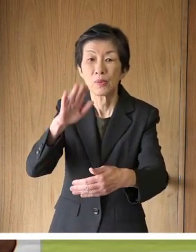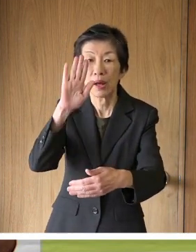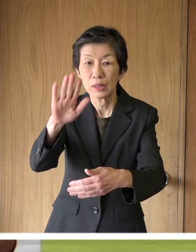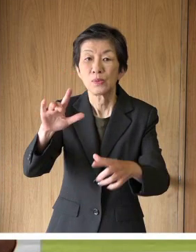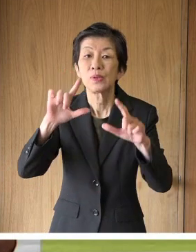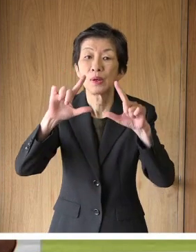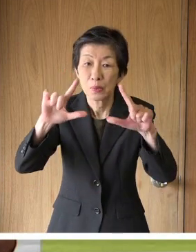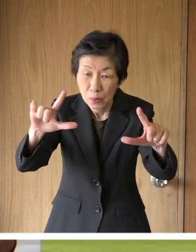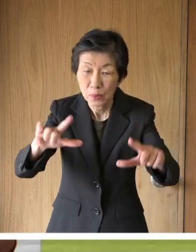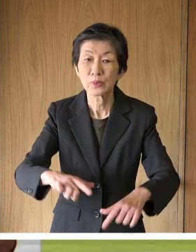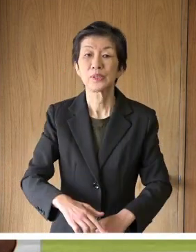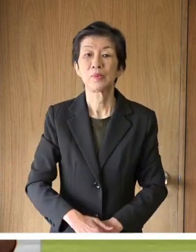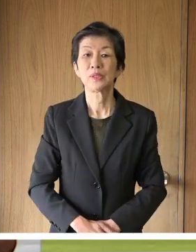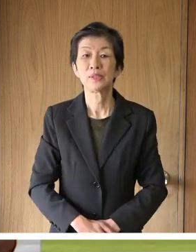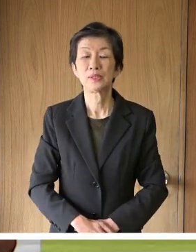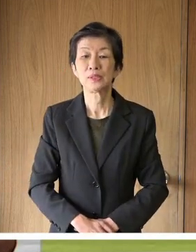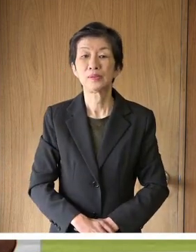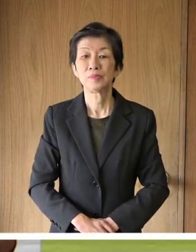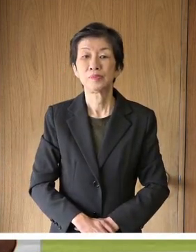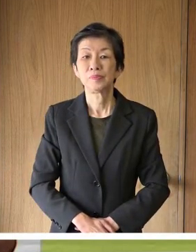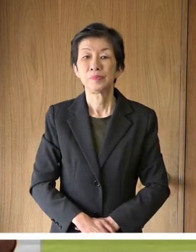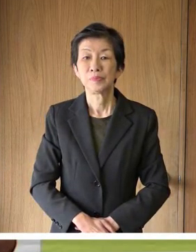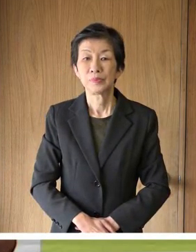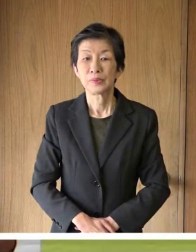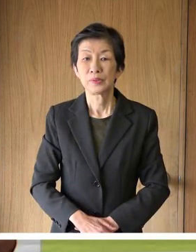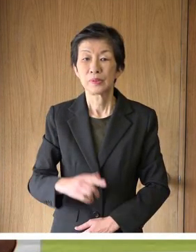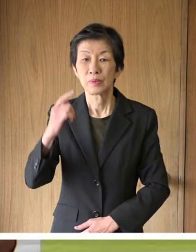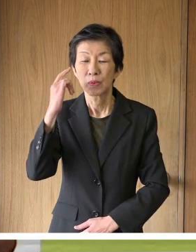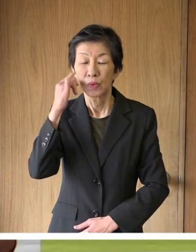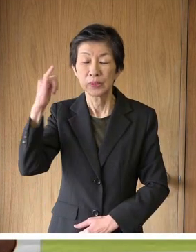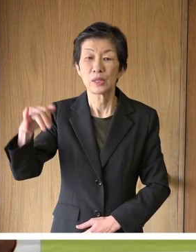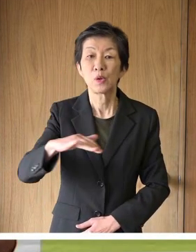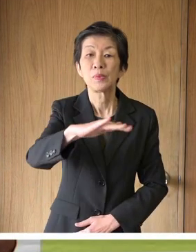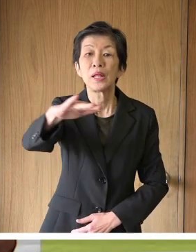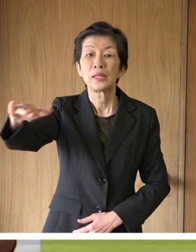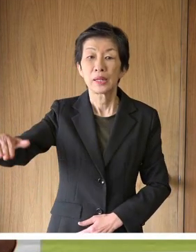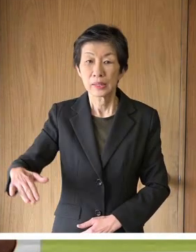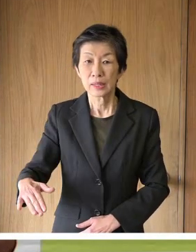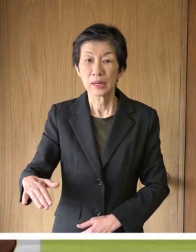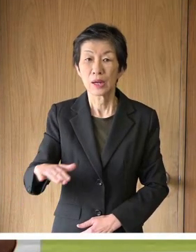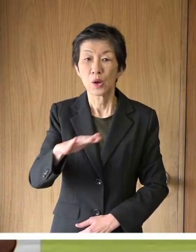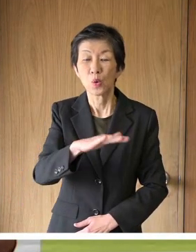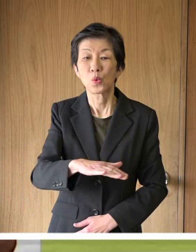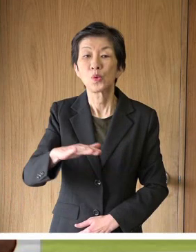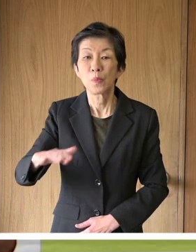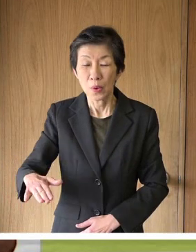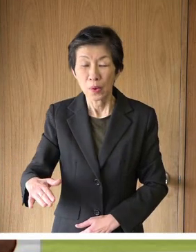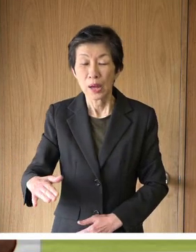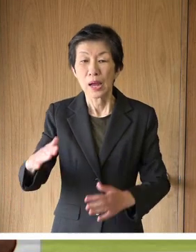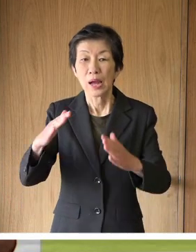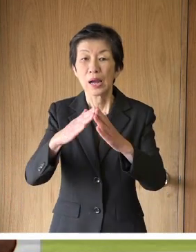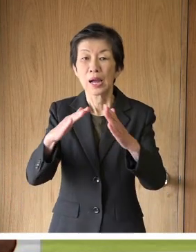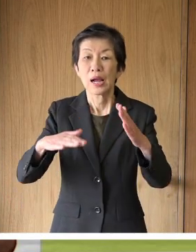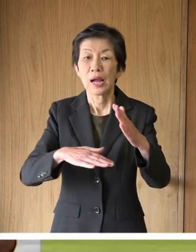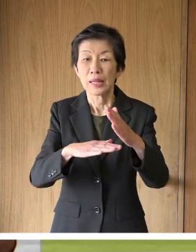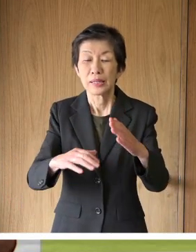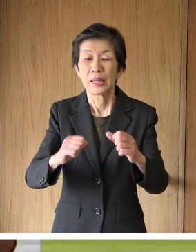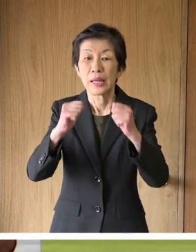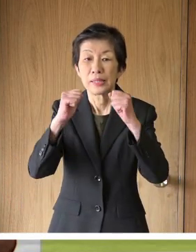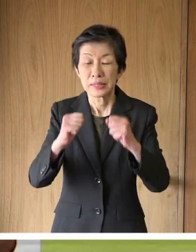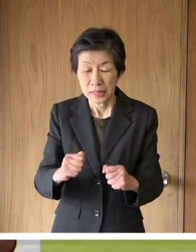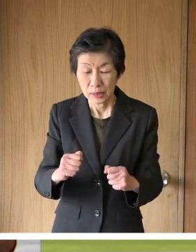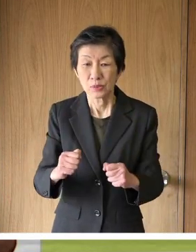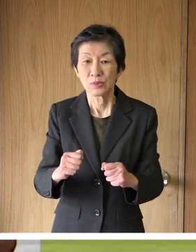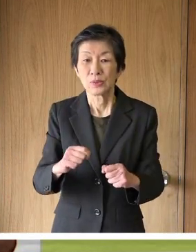いたします保護者の皆様には児童生徒の家庭で過ごす時間が